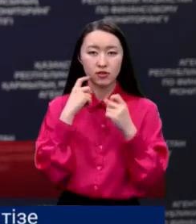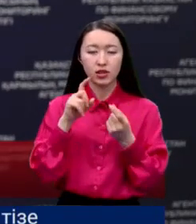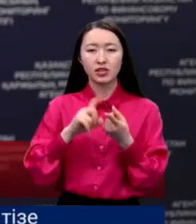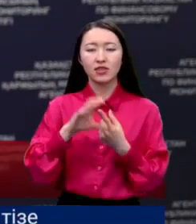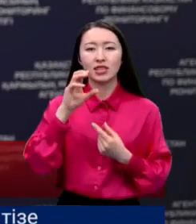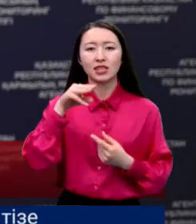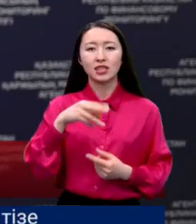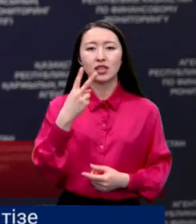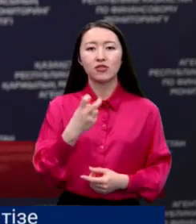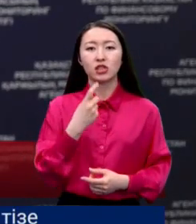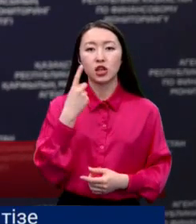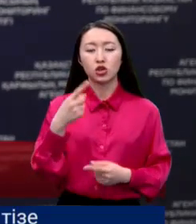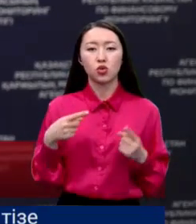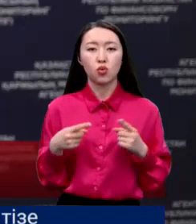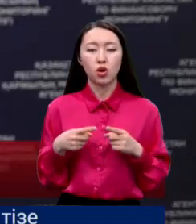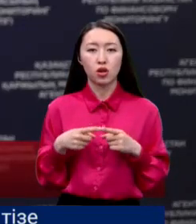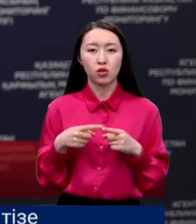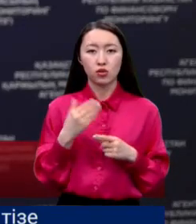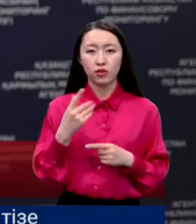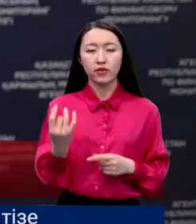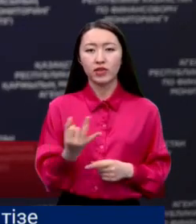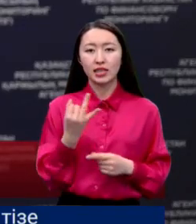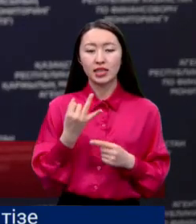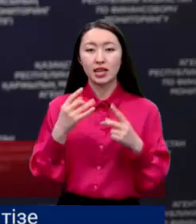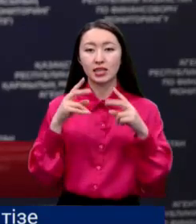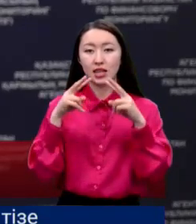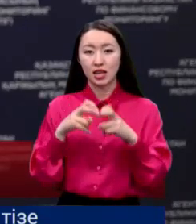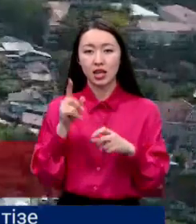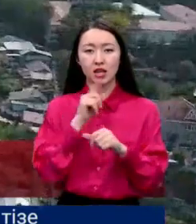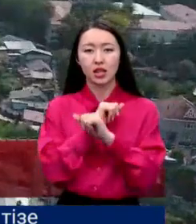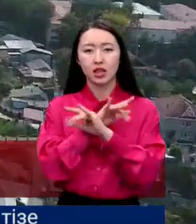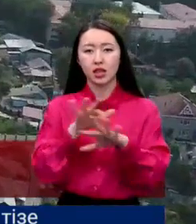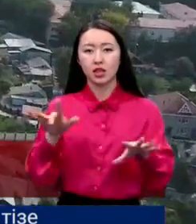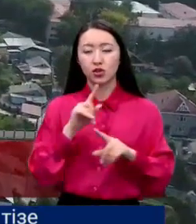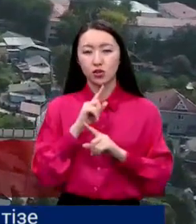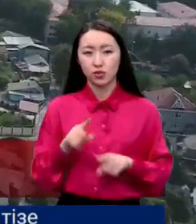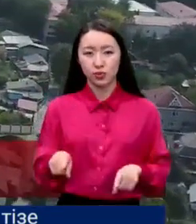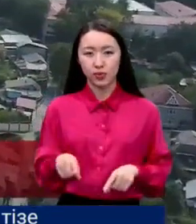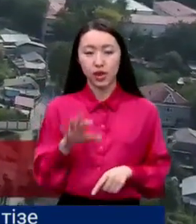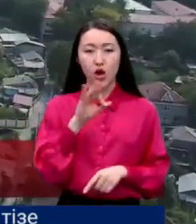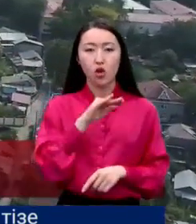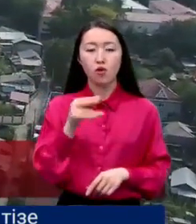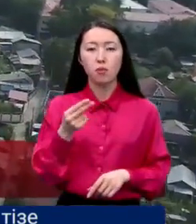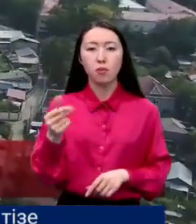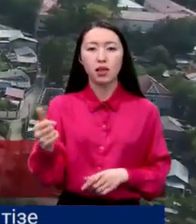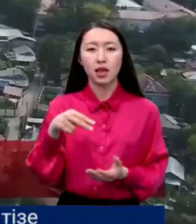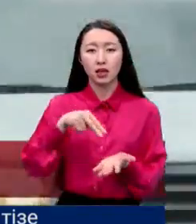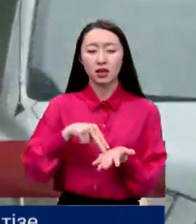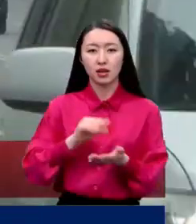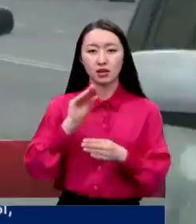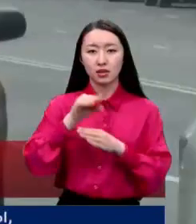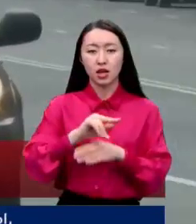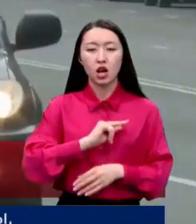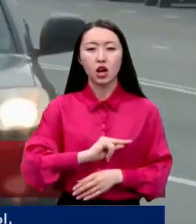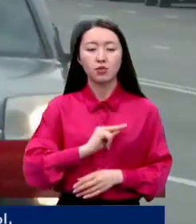201 Уголовно-процессуального кодекса в интересах следствия не разглашается. Официальные платные парковки в Алматы работают с